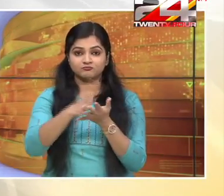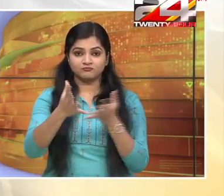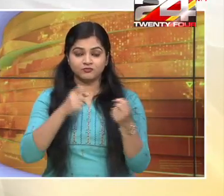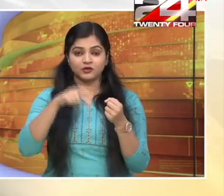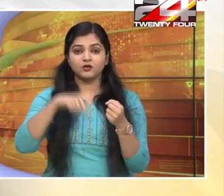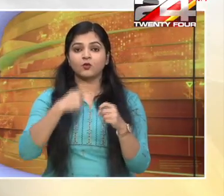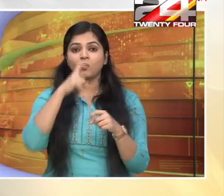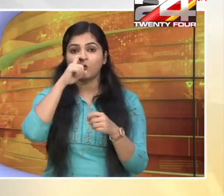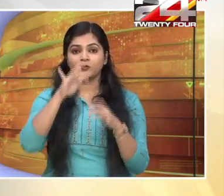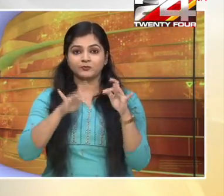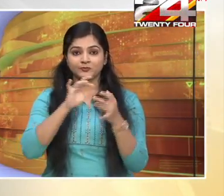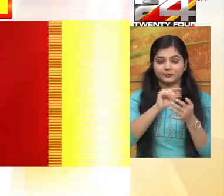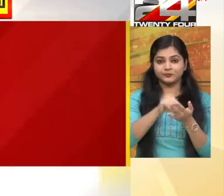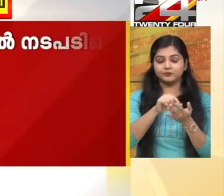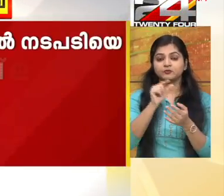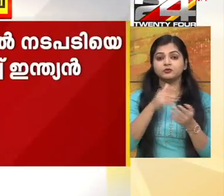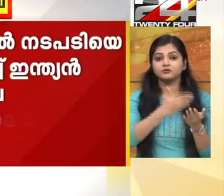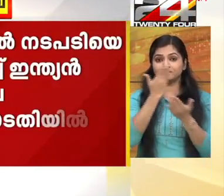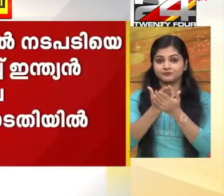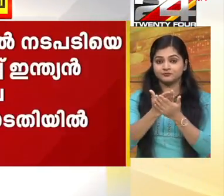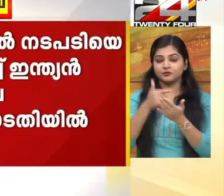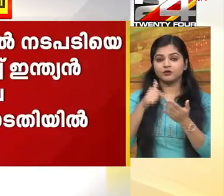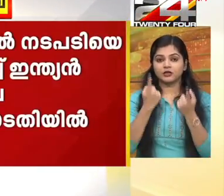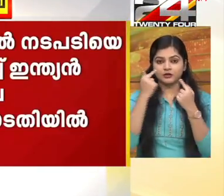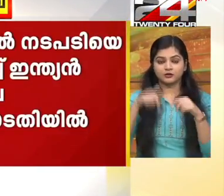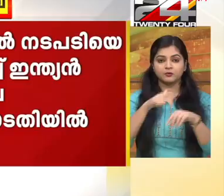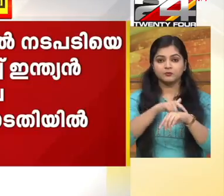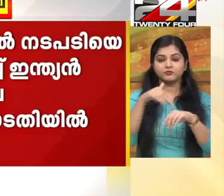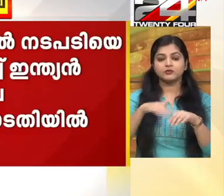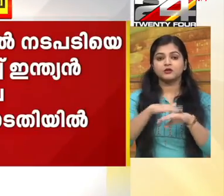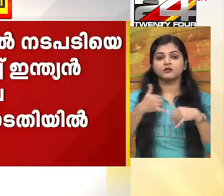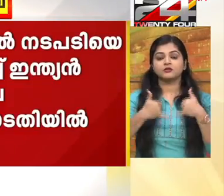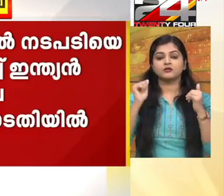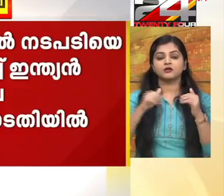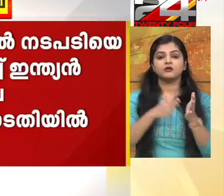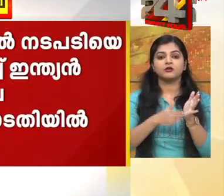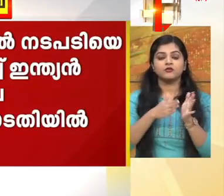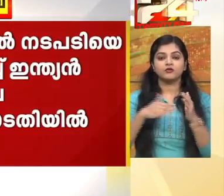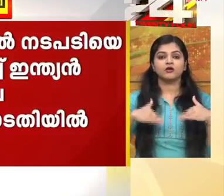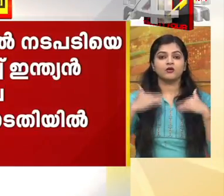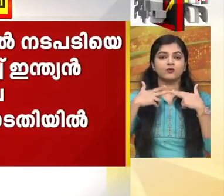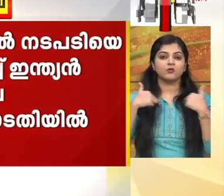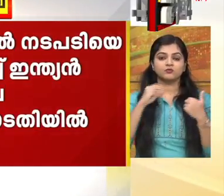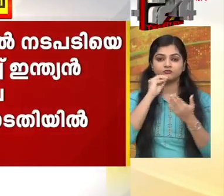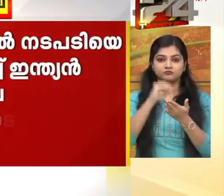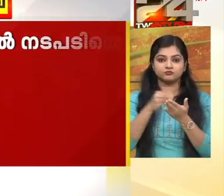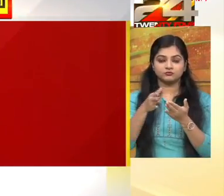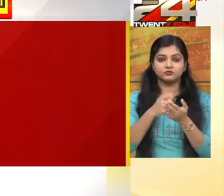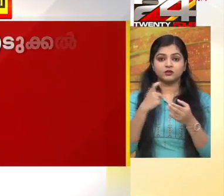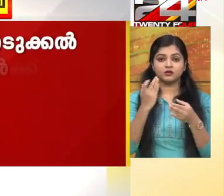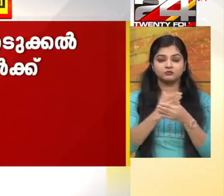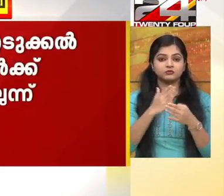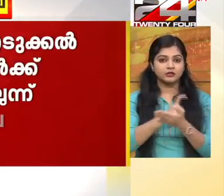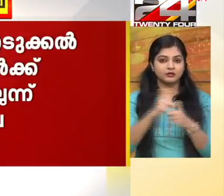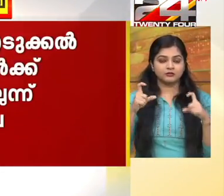ഹർജി പരിഗണിക്കുമ്പോഴാണ് സംസ്ഥാന സർക്കാർ വാദങ്ങളെ പിന്തുണച്ച് ഇന്ത്യൻ റെയിൽവേ ഹൈക്കോടതിയിൽ നിലപാടെടുത്തത്. കേസിൽ വിശദമായ വാദമാണ് ഹൈക്കോടതി ഇന്ന്